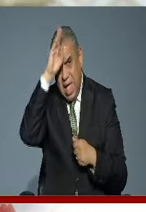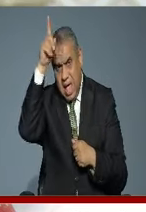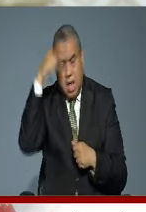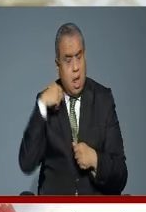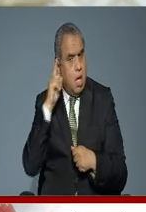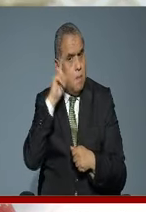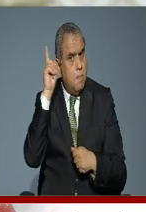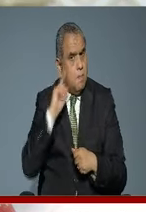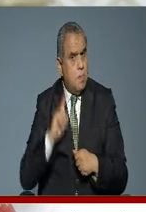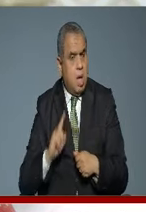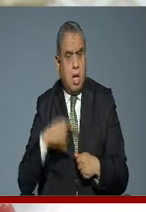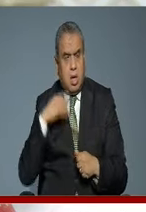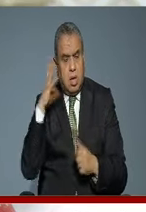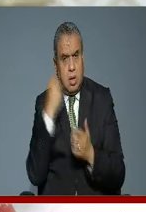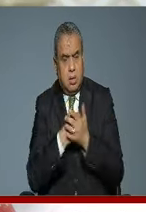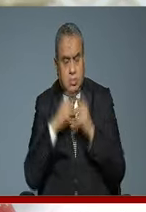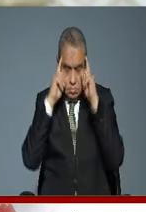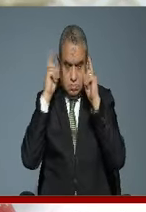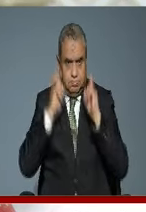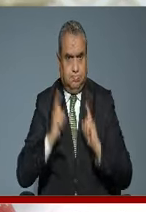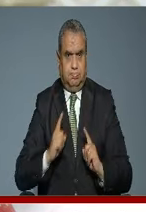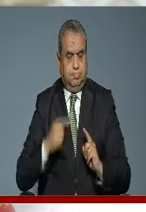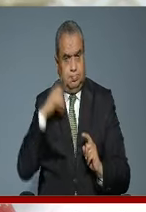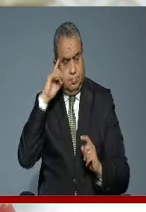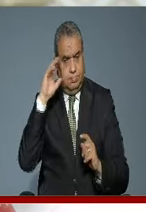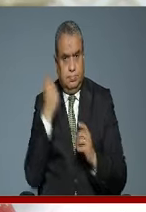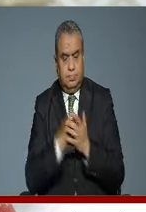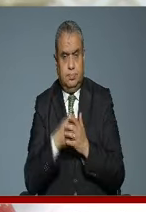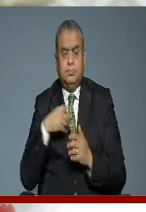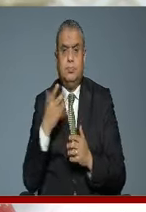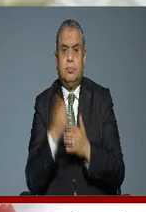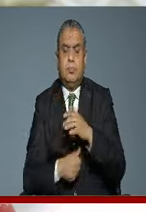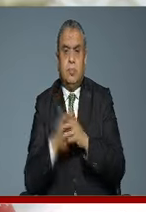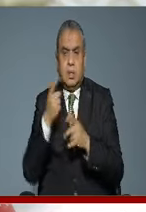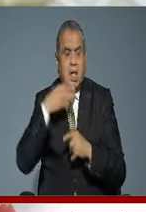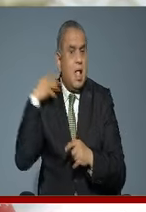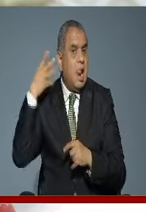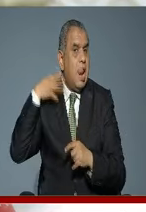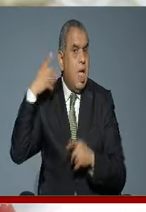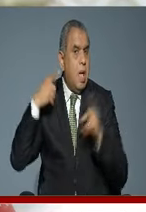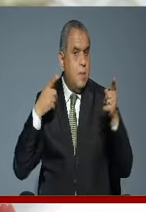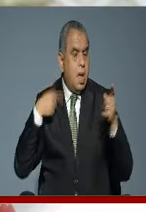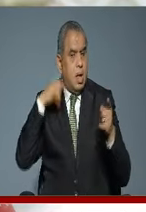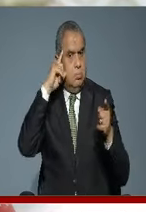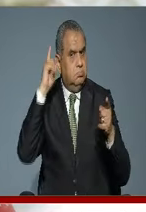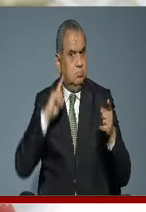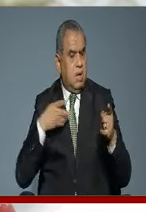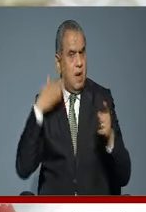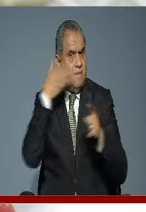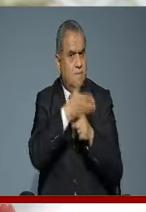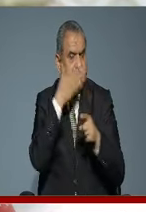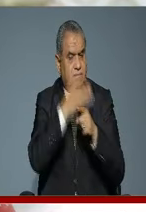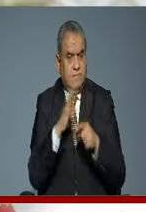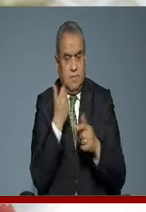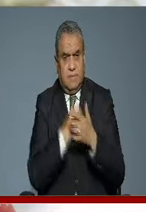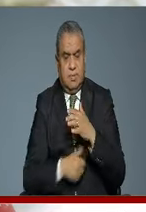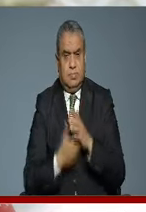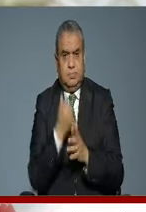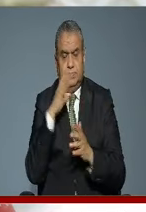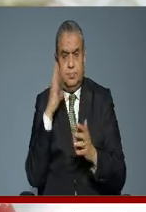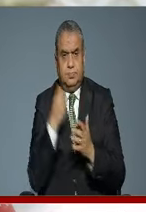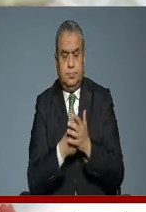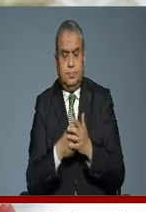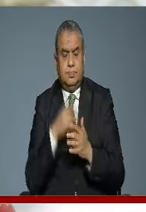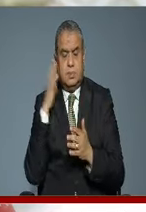استشارة أي عضو في مجلس الأمن، وكذلك غزو ليبيا فلم يتم استشارة أي عضو من الأمم